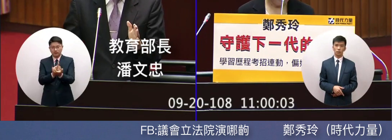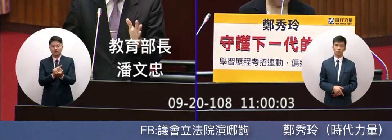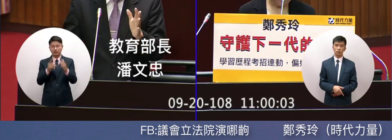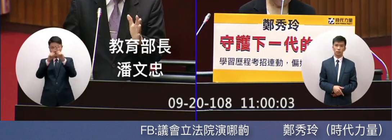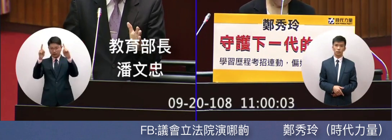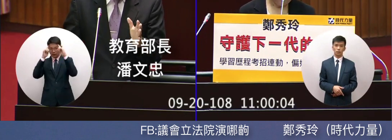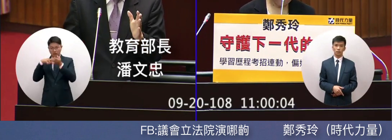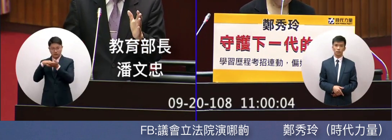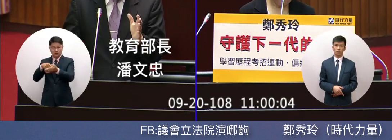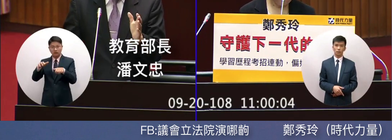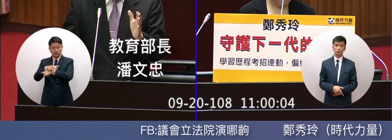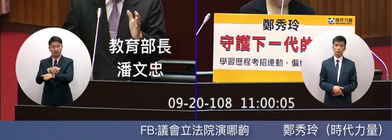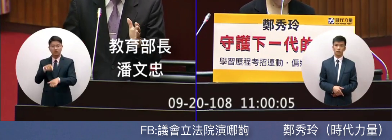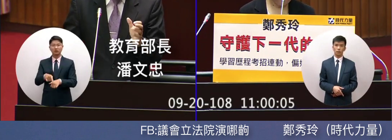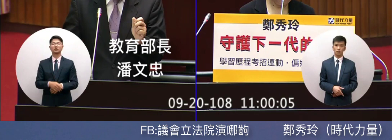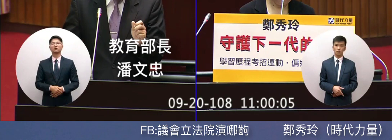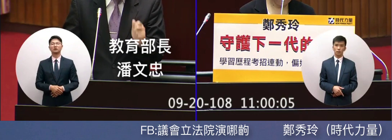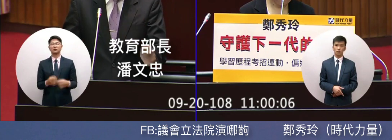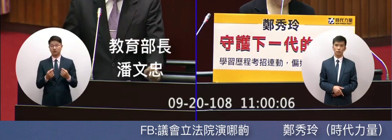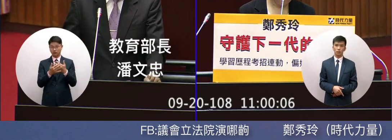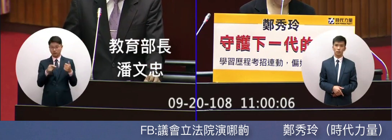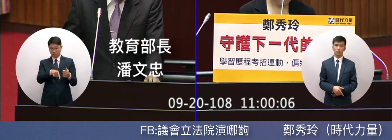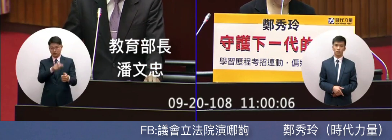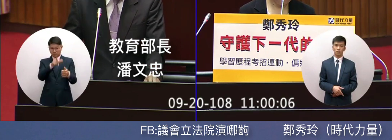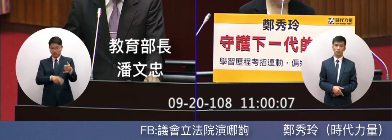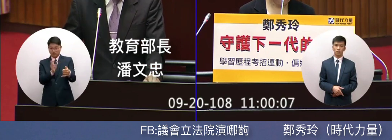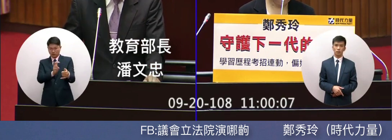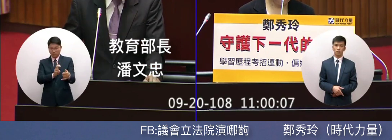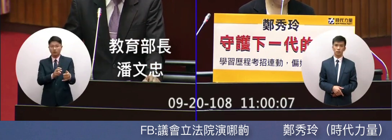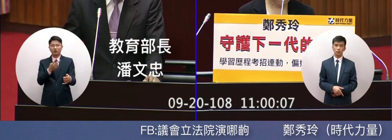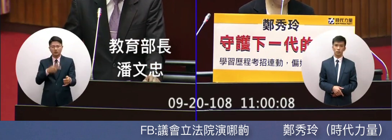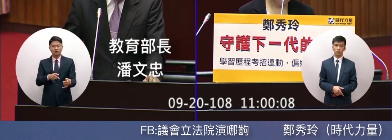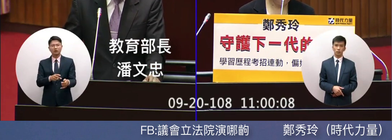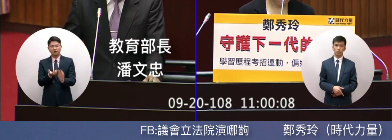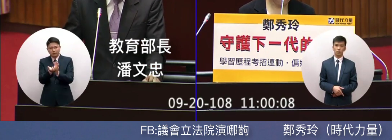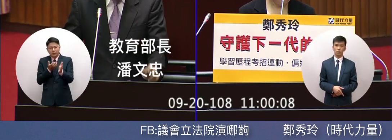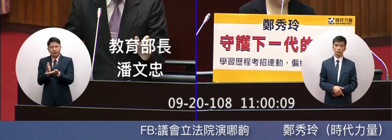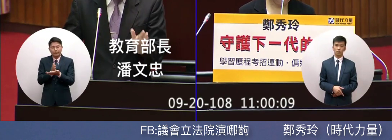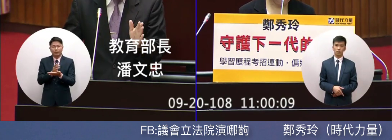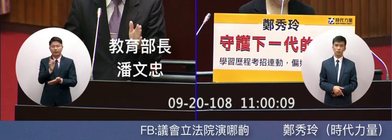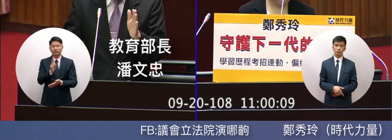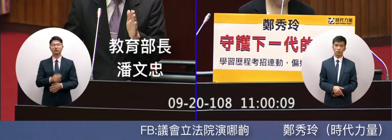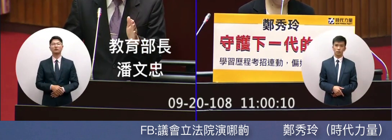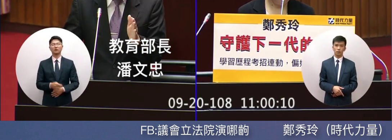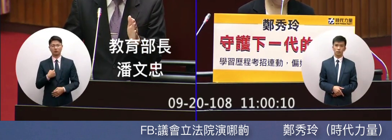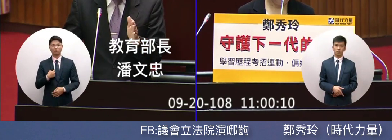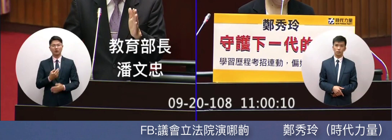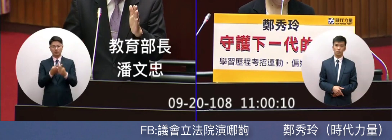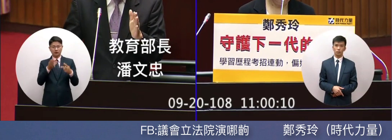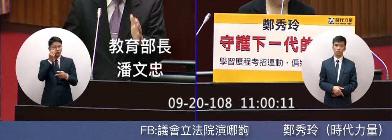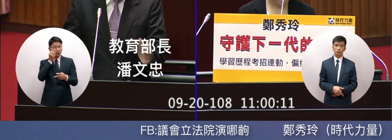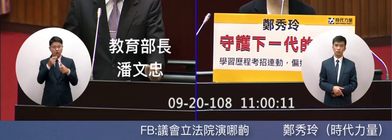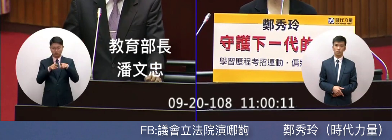学的时候啊，不管在他的照顾或甚至能不能考量评估啊，以客观公平为原则